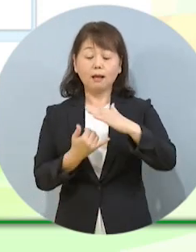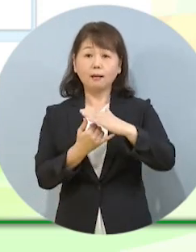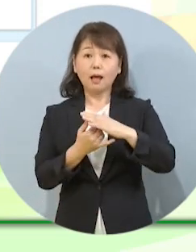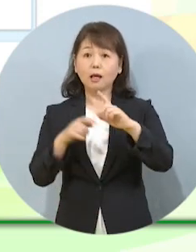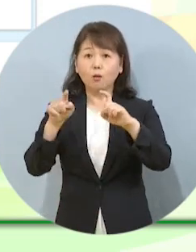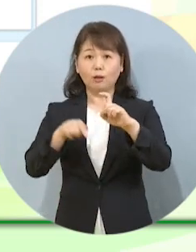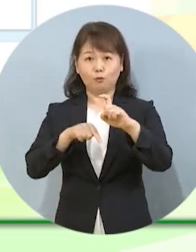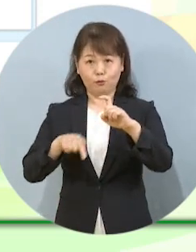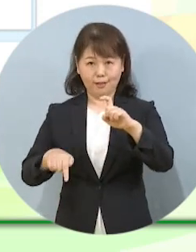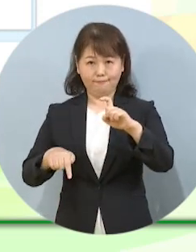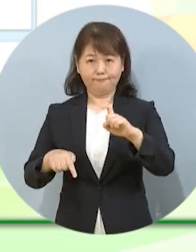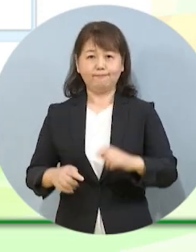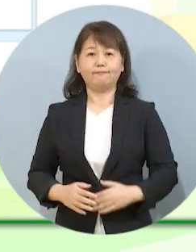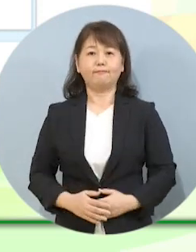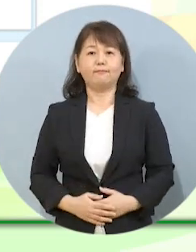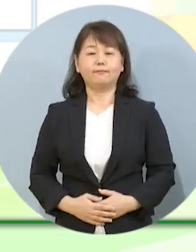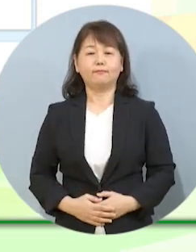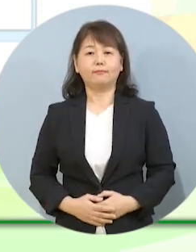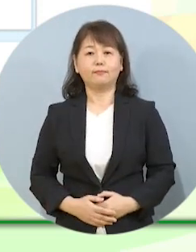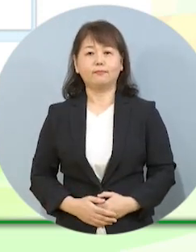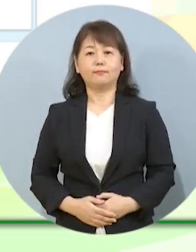人です。